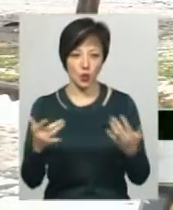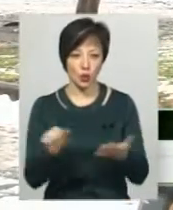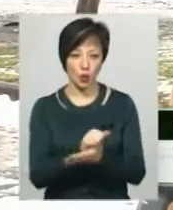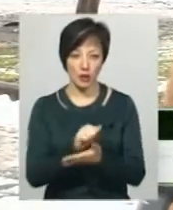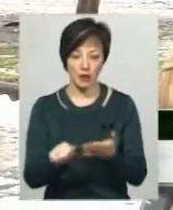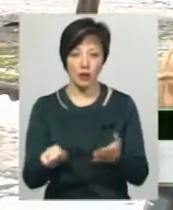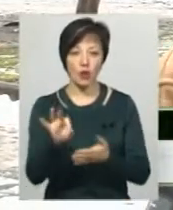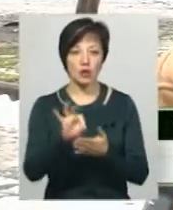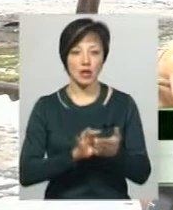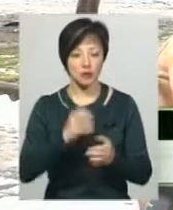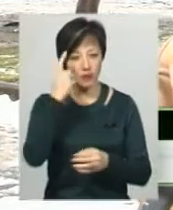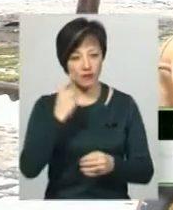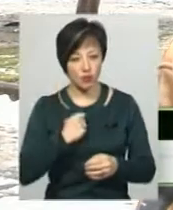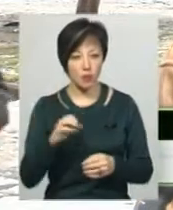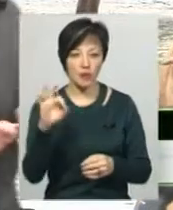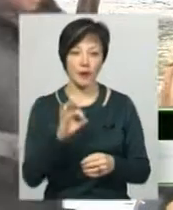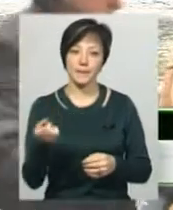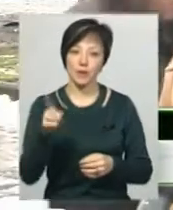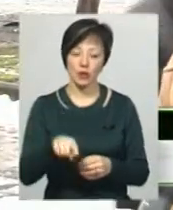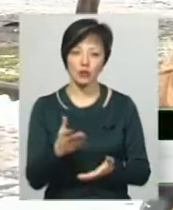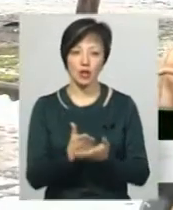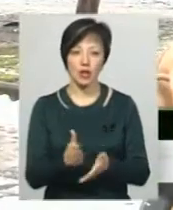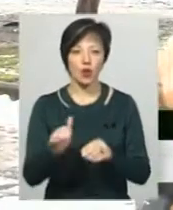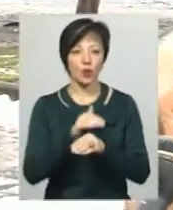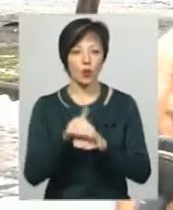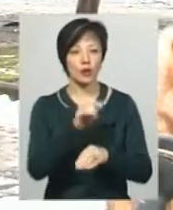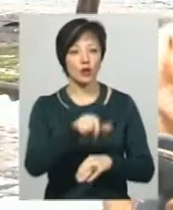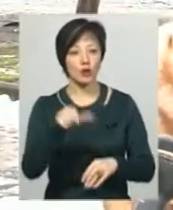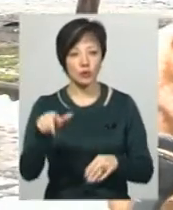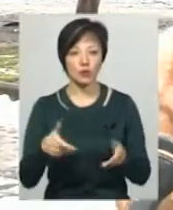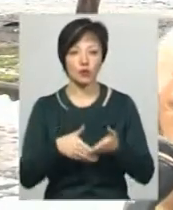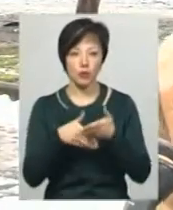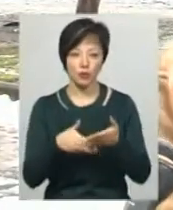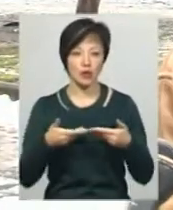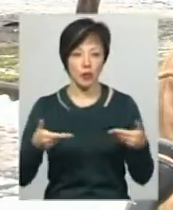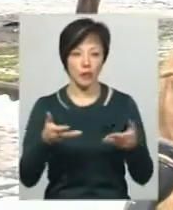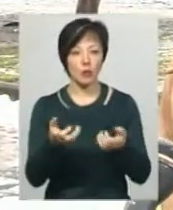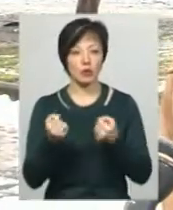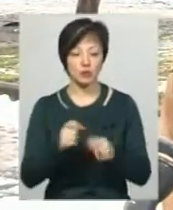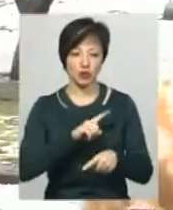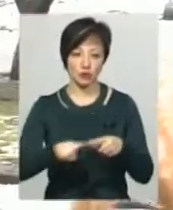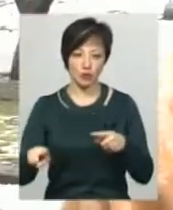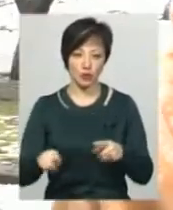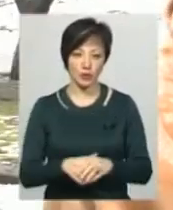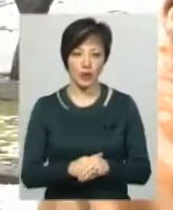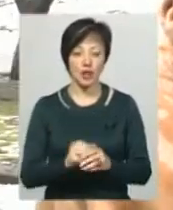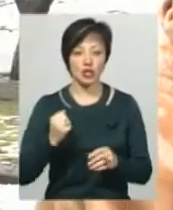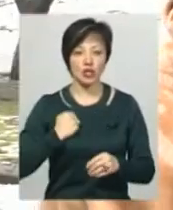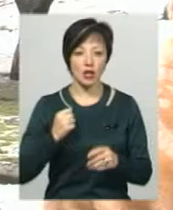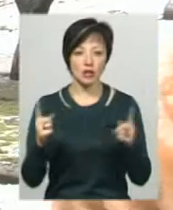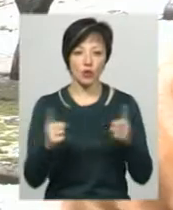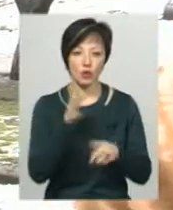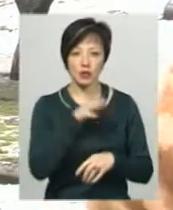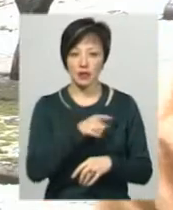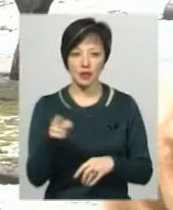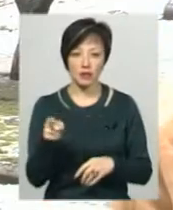документів, вона одразу нам повідомила про те, що є такі добрі люди, які допоможуть нам отримати його дуже швидко. На жаль, за такий короткий